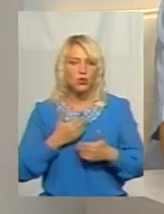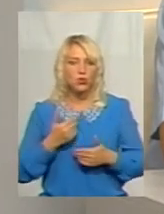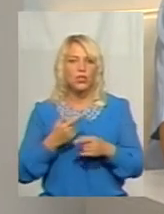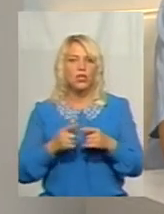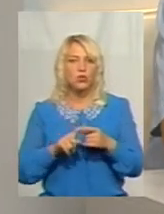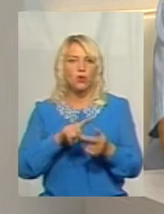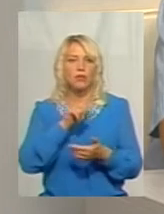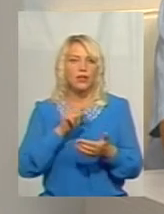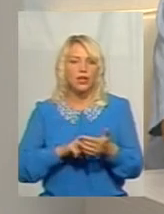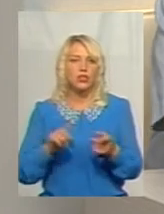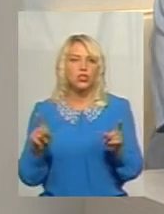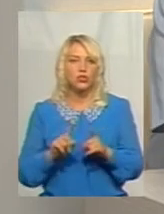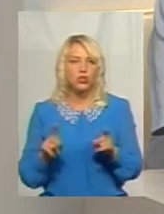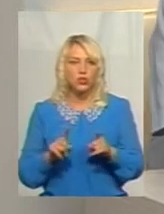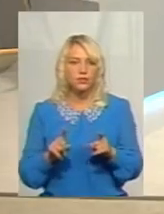питання, що